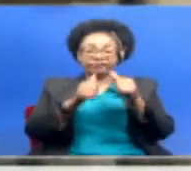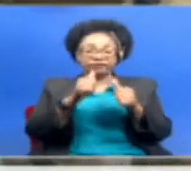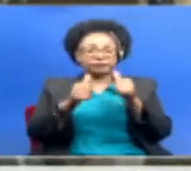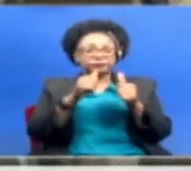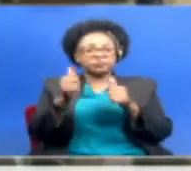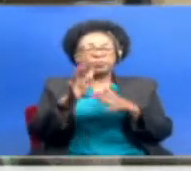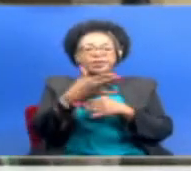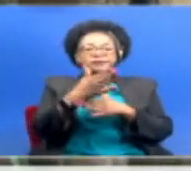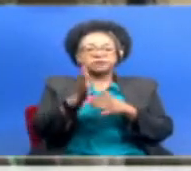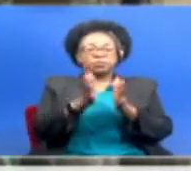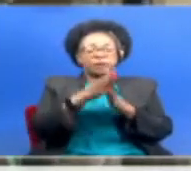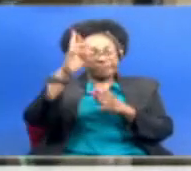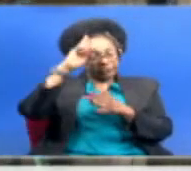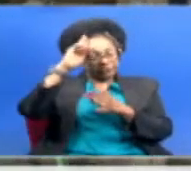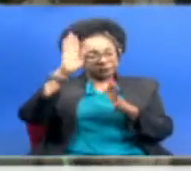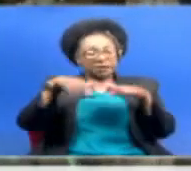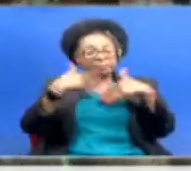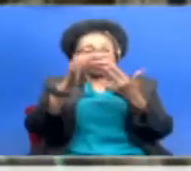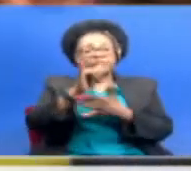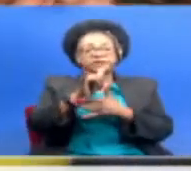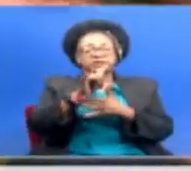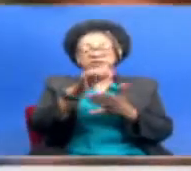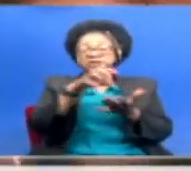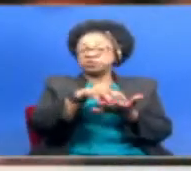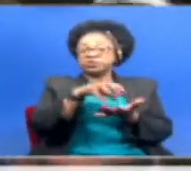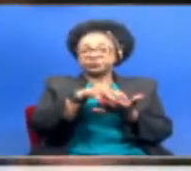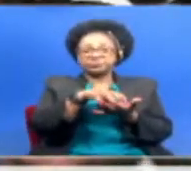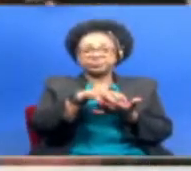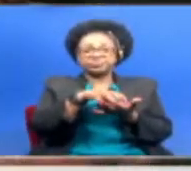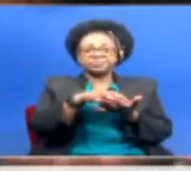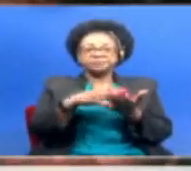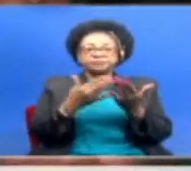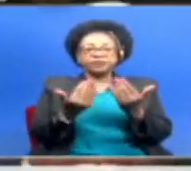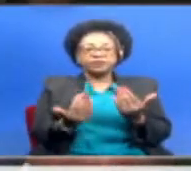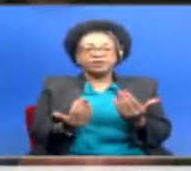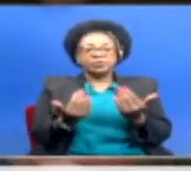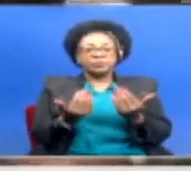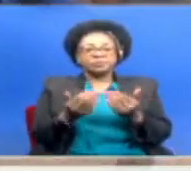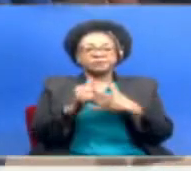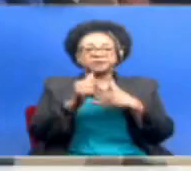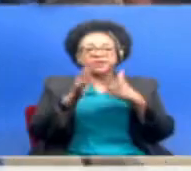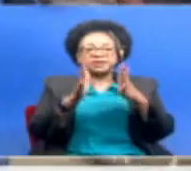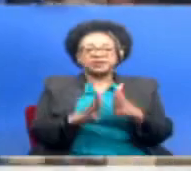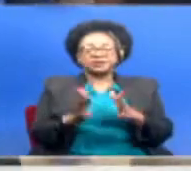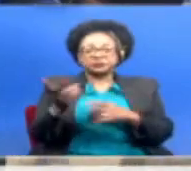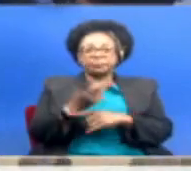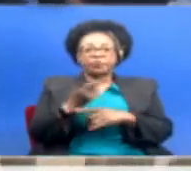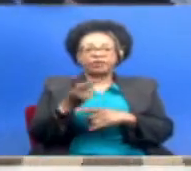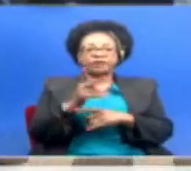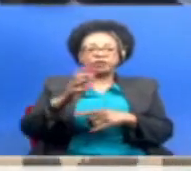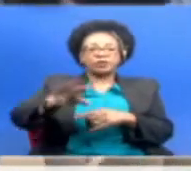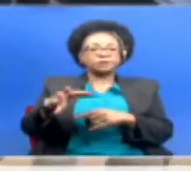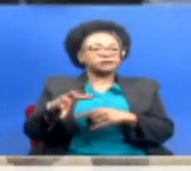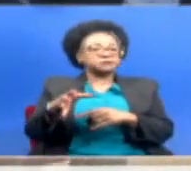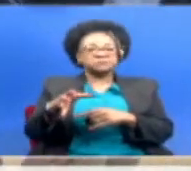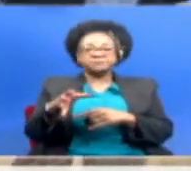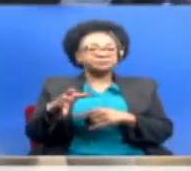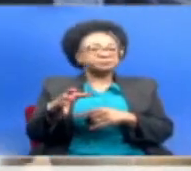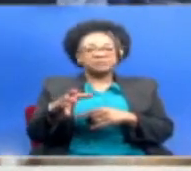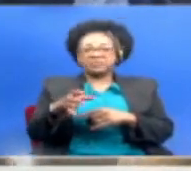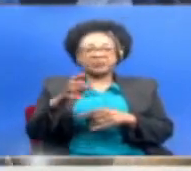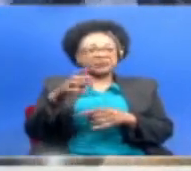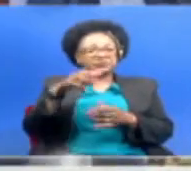na polisi kuhusiana na tukio hilo. Kwa sasa, viongozi hao wawili wa kaunti hiyo hawakai katika afisi